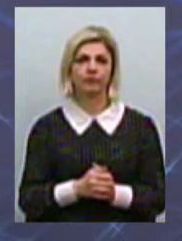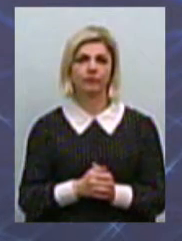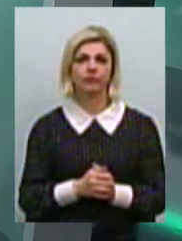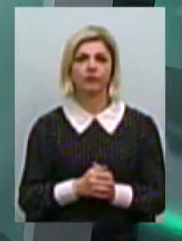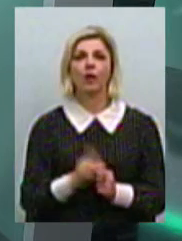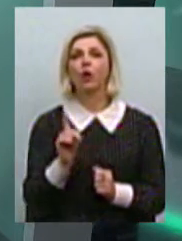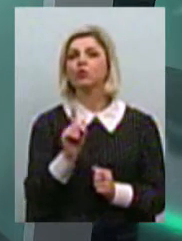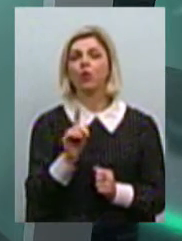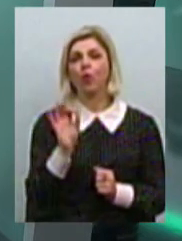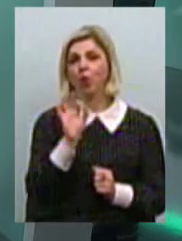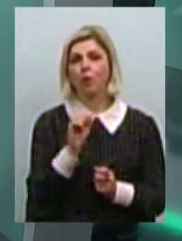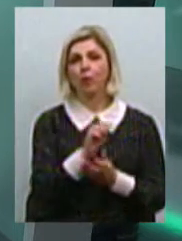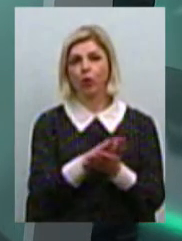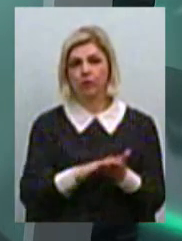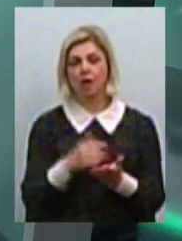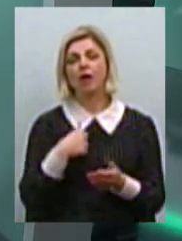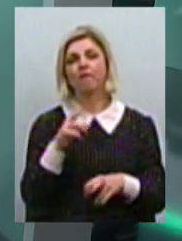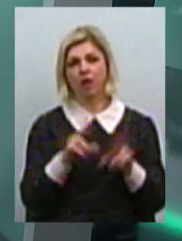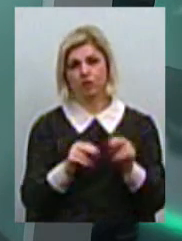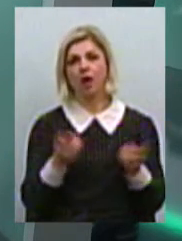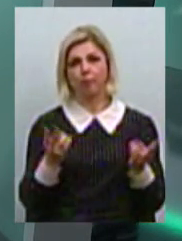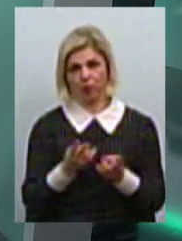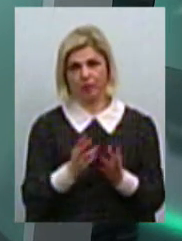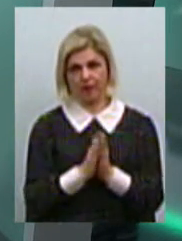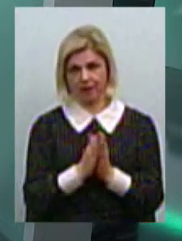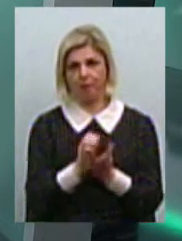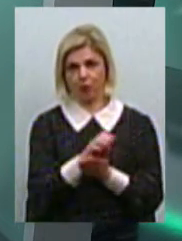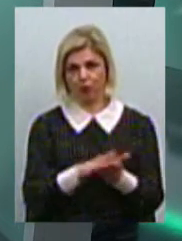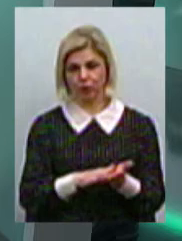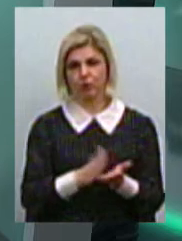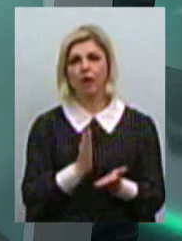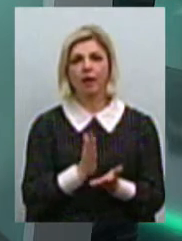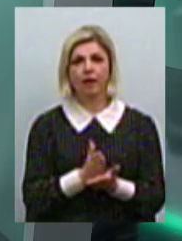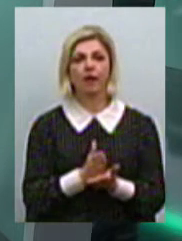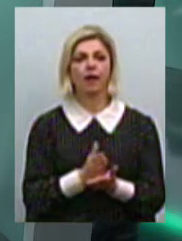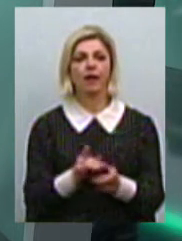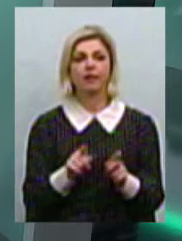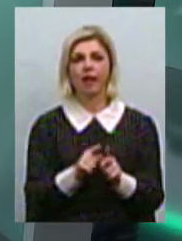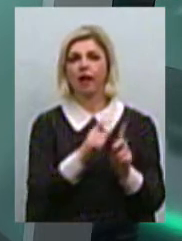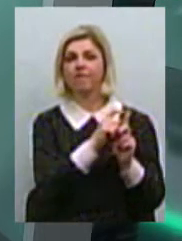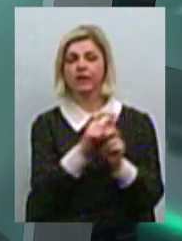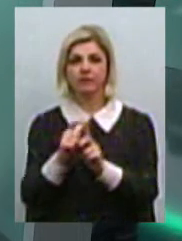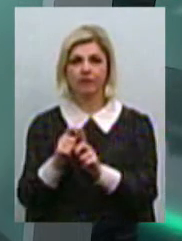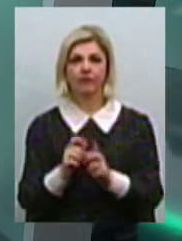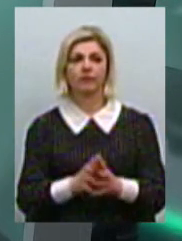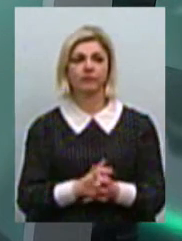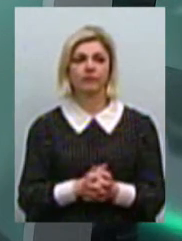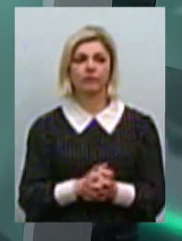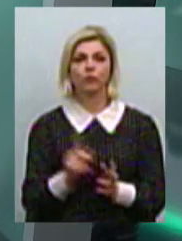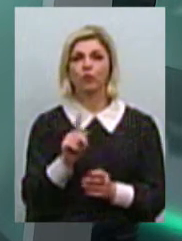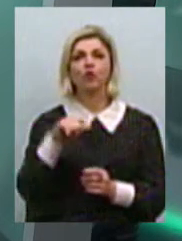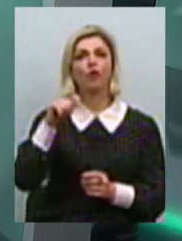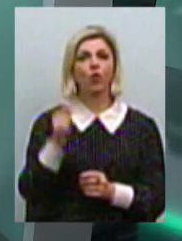продовження, я вважаю, так, потрібне. Є такий вислів, що війна